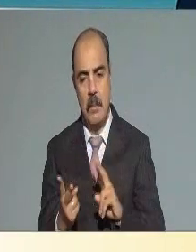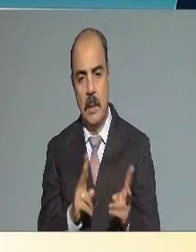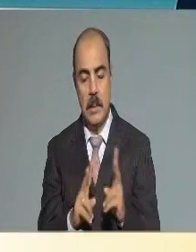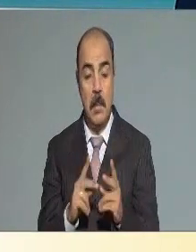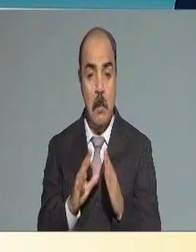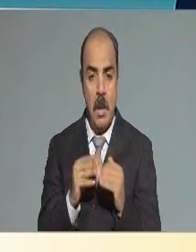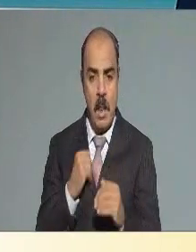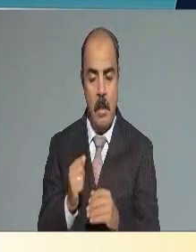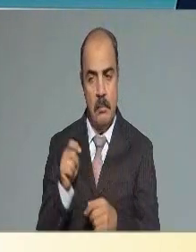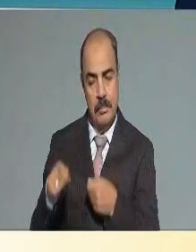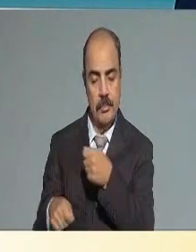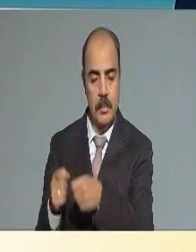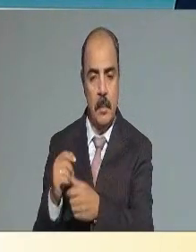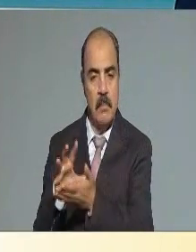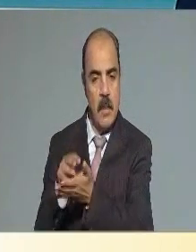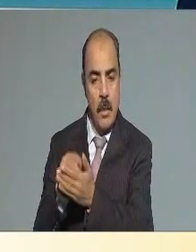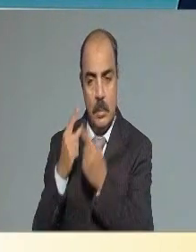اللي ساهمت فيه منذ البداية،